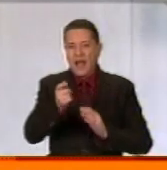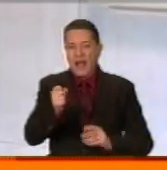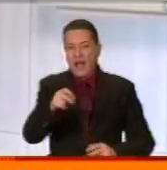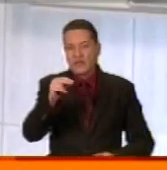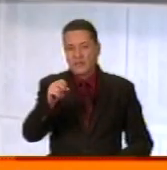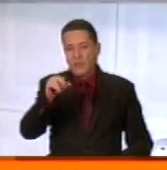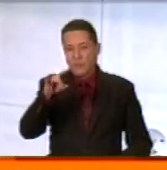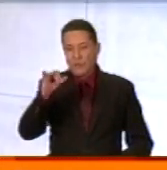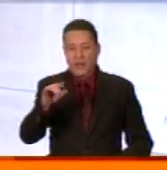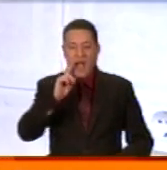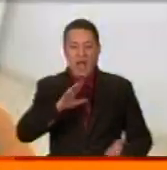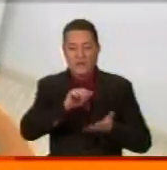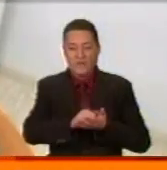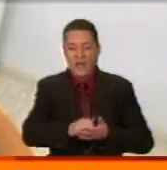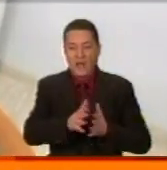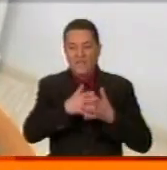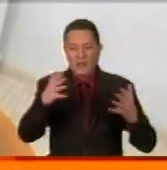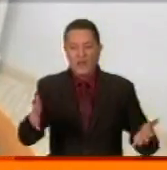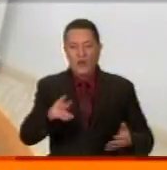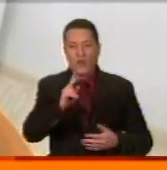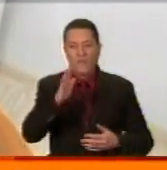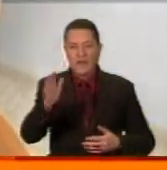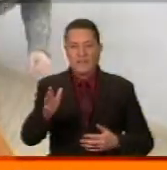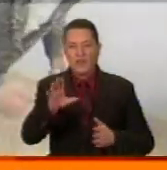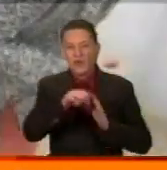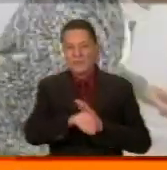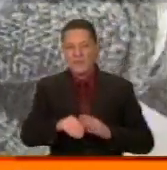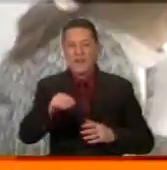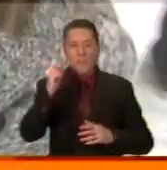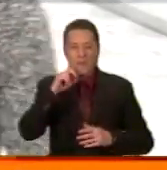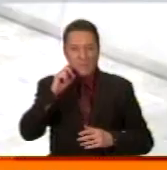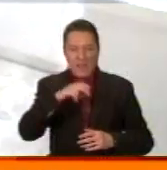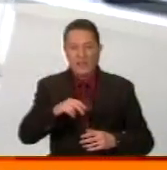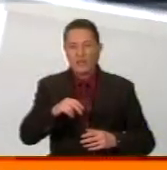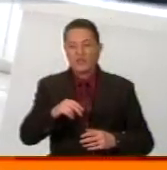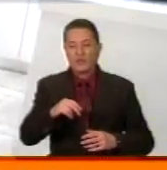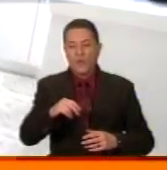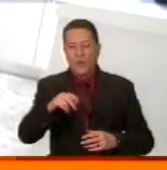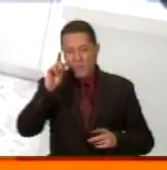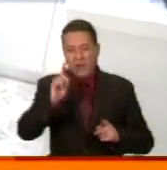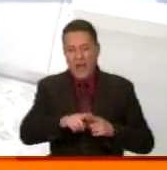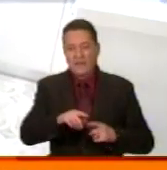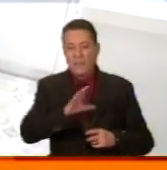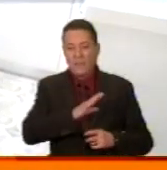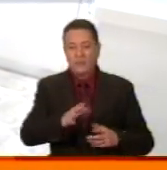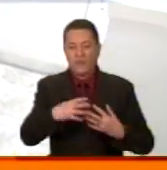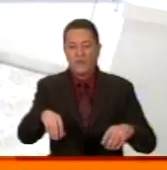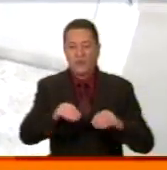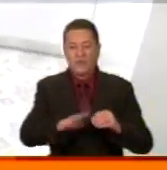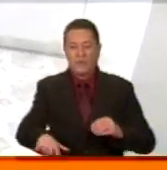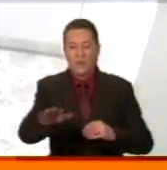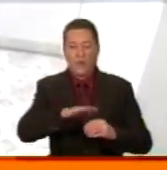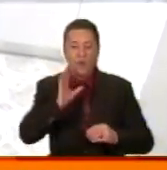батьків Хатія орендувала велику квартиру, щоб розмістити ще племінницю, невістку та брата. І врешті побути трохи в родинному колі. І мати